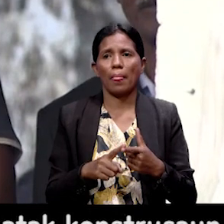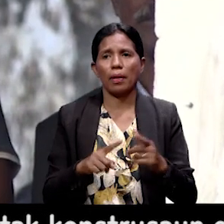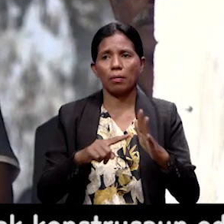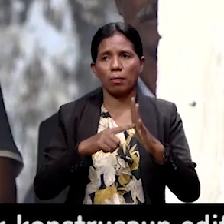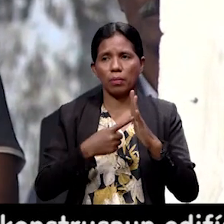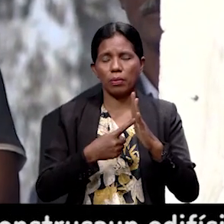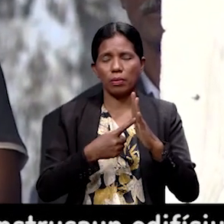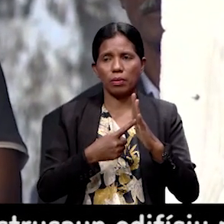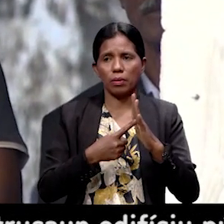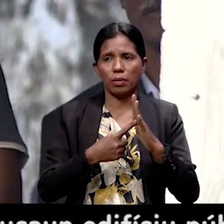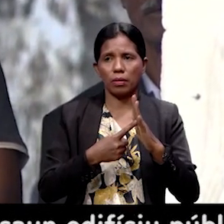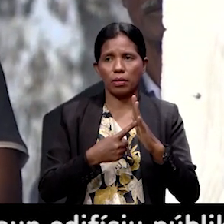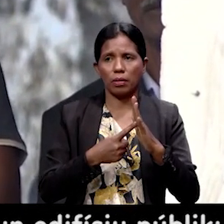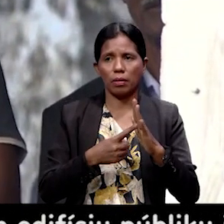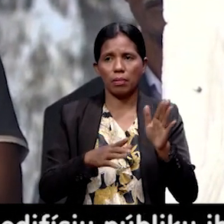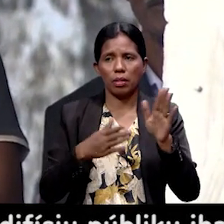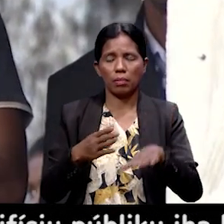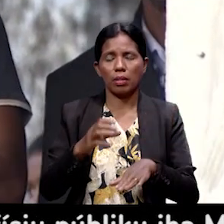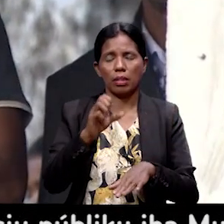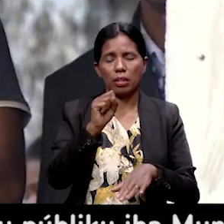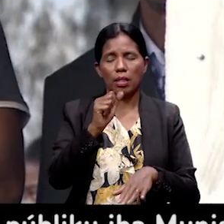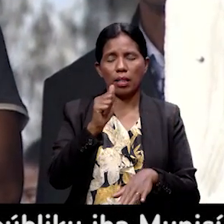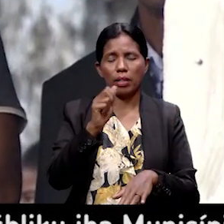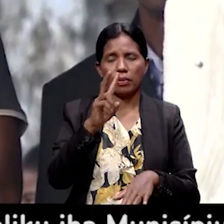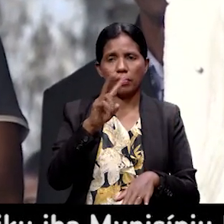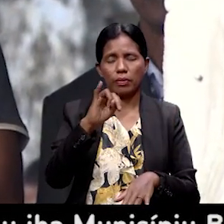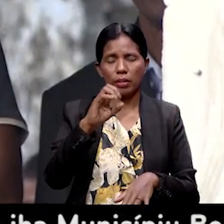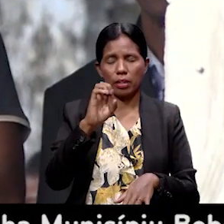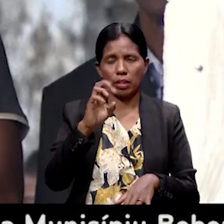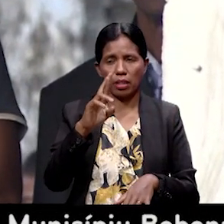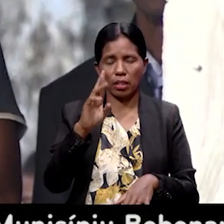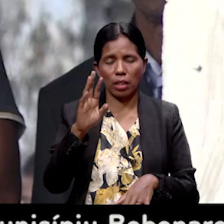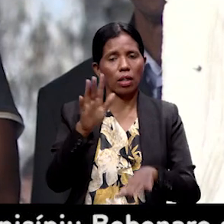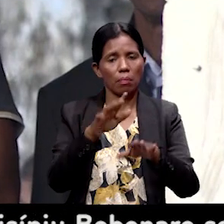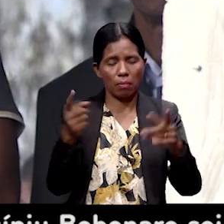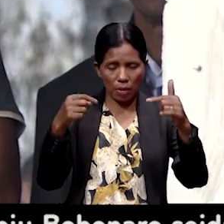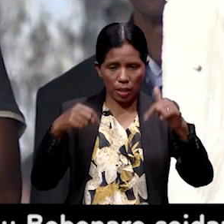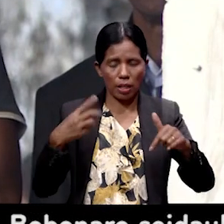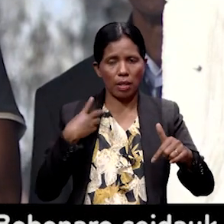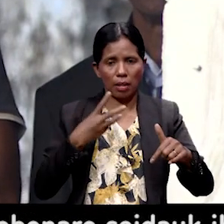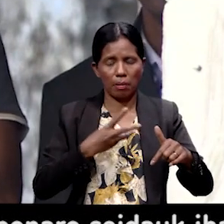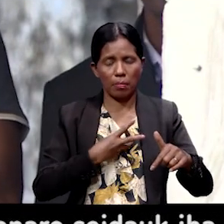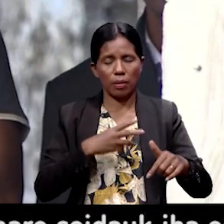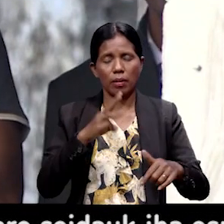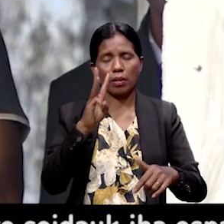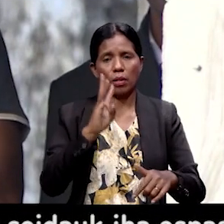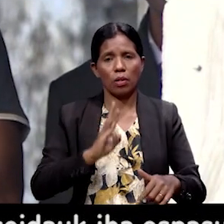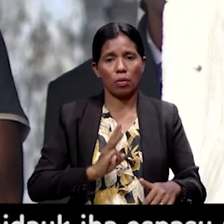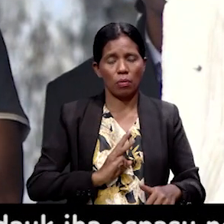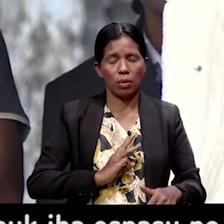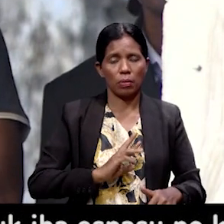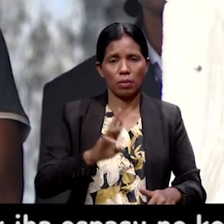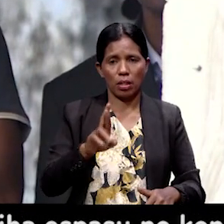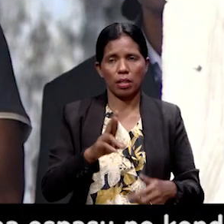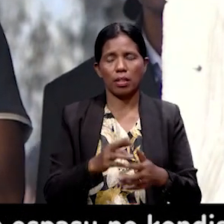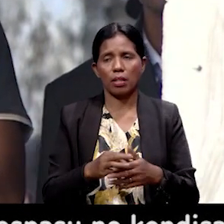husi saudoso Xavier do Amaral Linha, makadai maia watlari e mos watlari uan